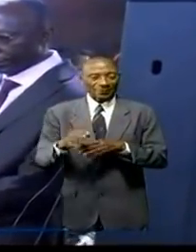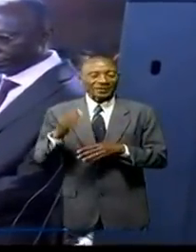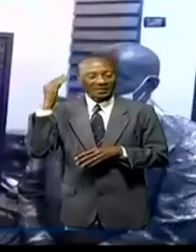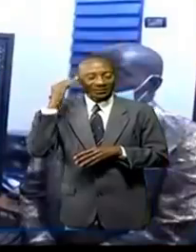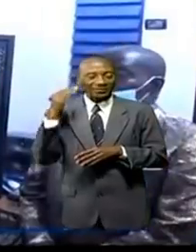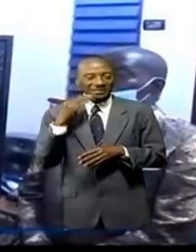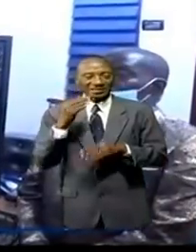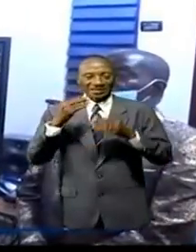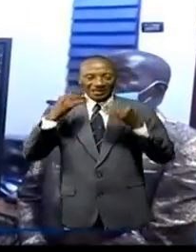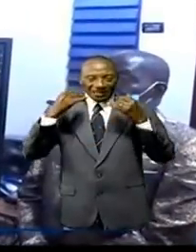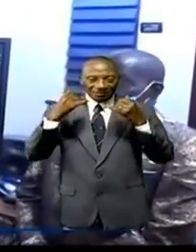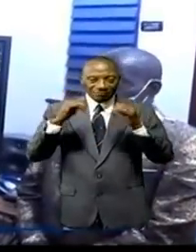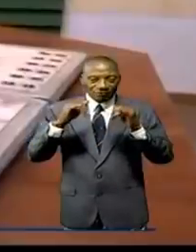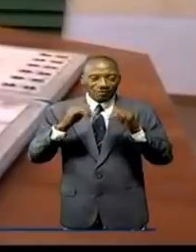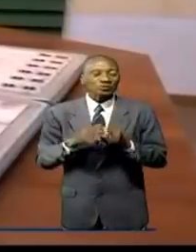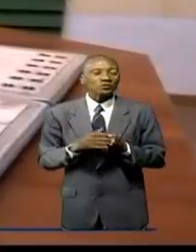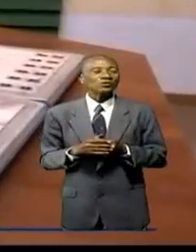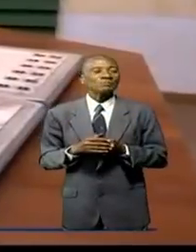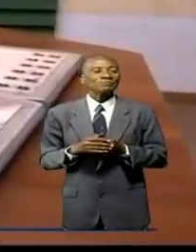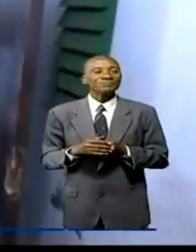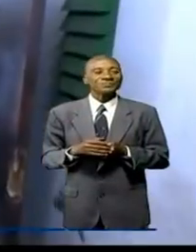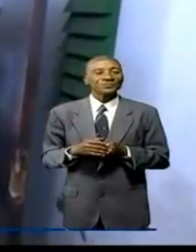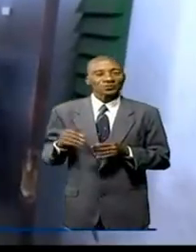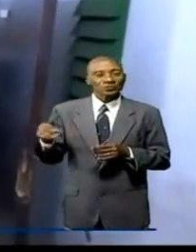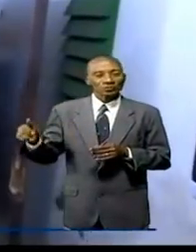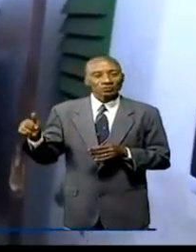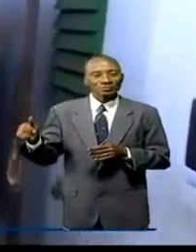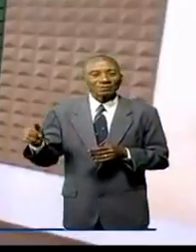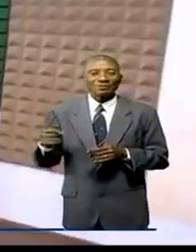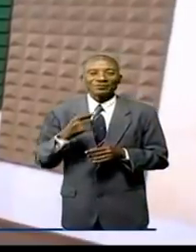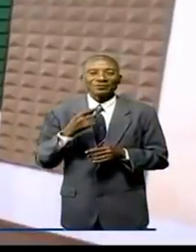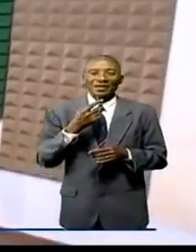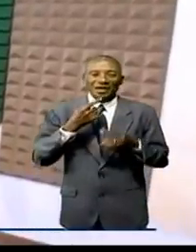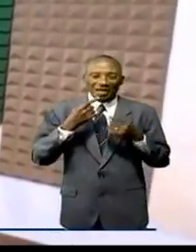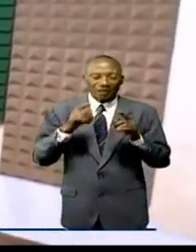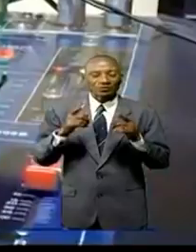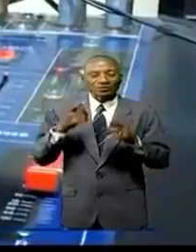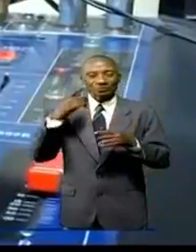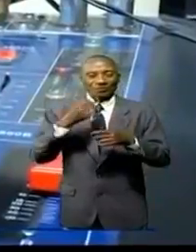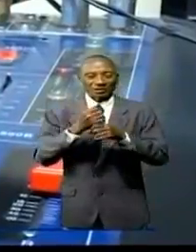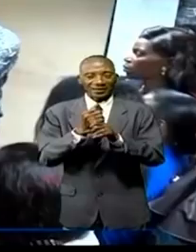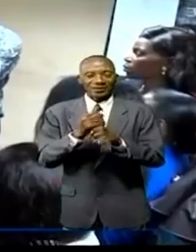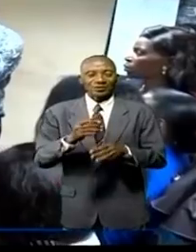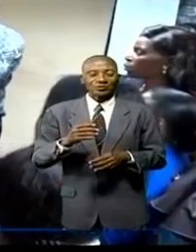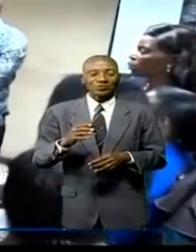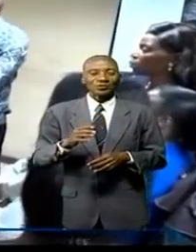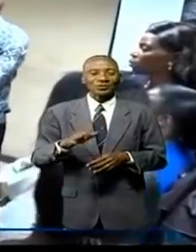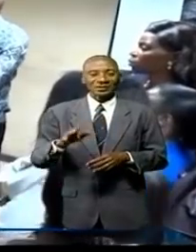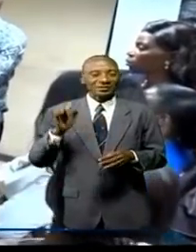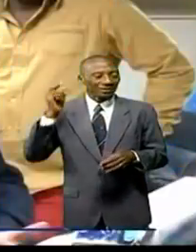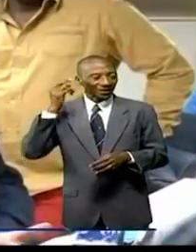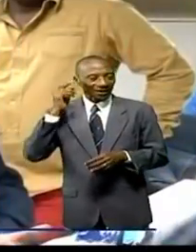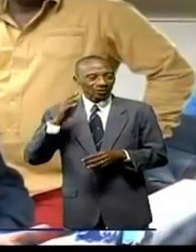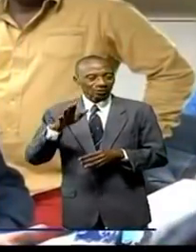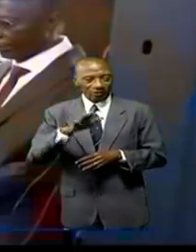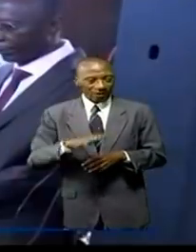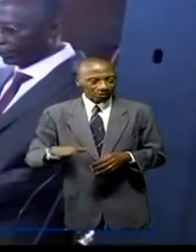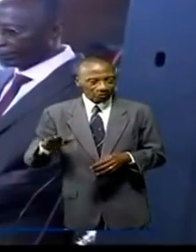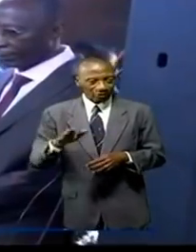du gouvernement, a profité de l'occasion pour visiter les installations de la radio nationale, mais aussi échanger quelques mots avec le cadre et